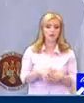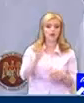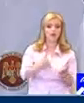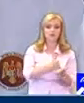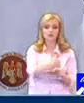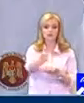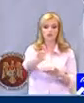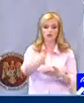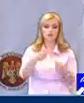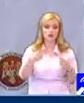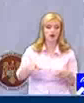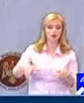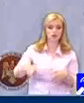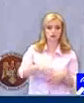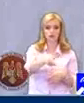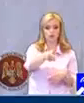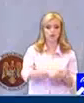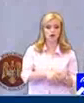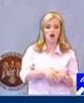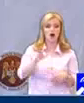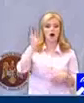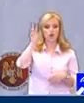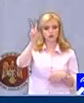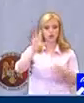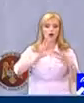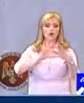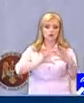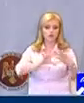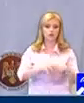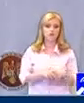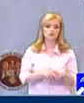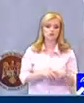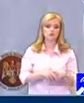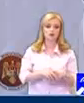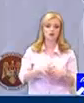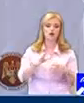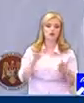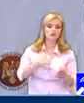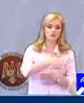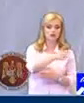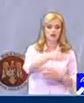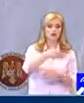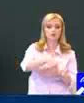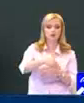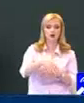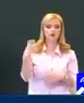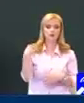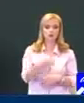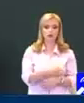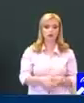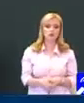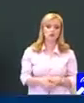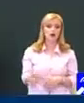direcționat pe străzile adiacente, iar autobusele și troleibusele vor fi direcționate pe strada București.